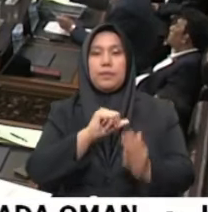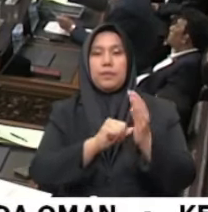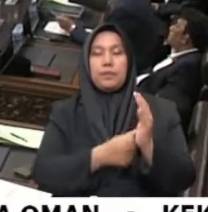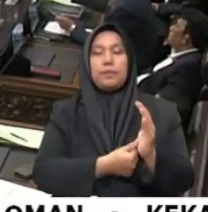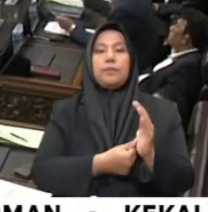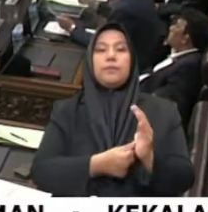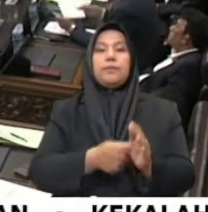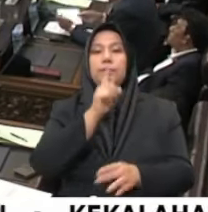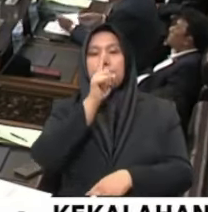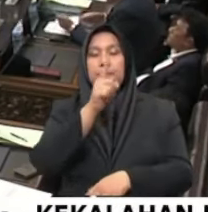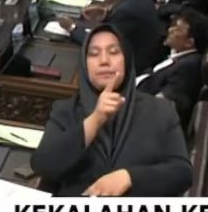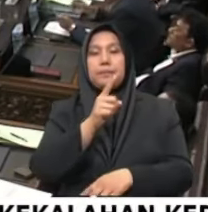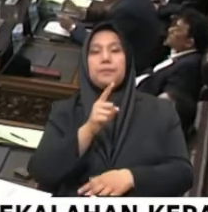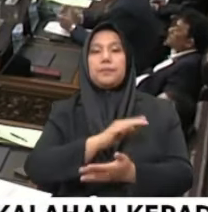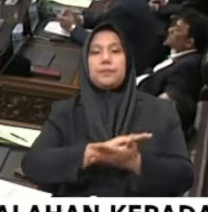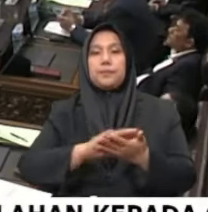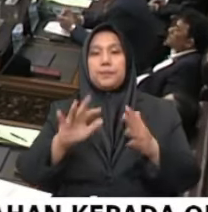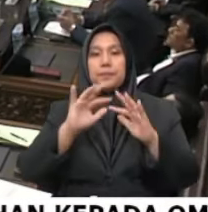Alam.